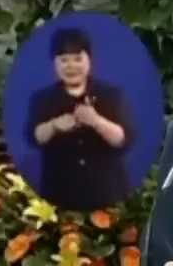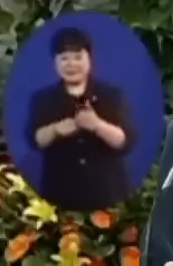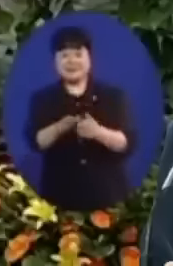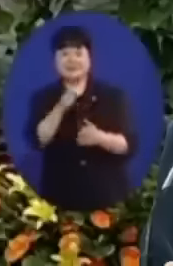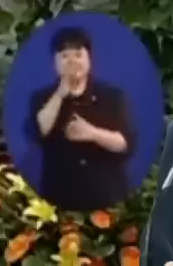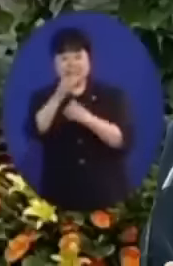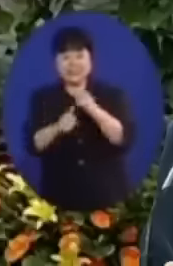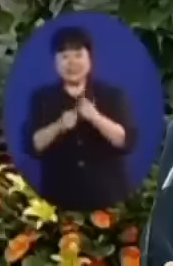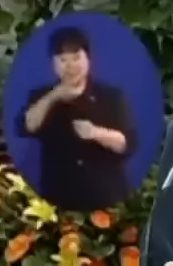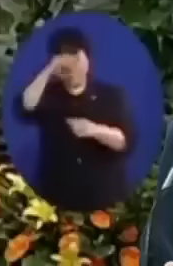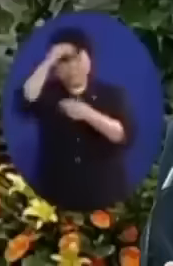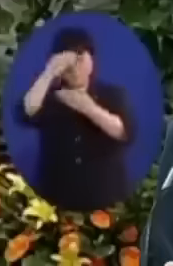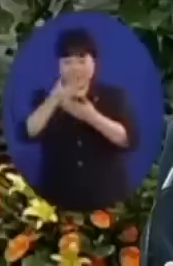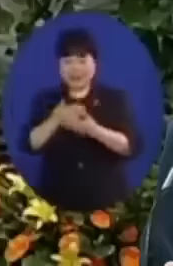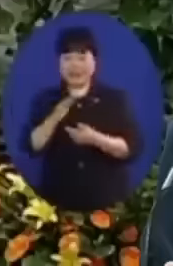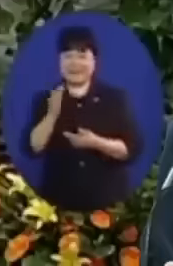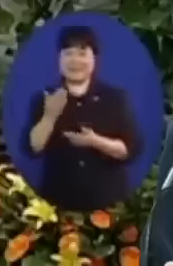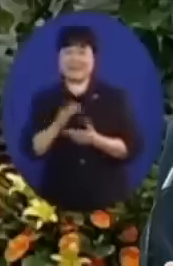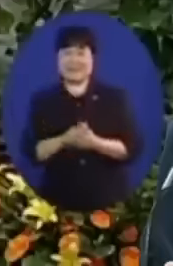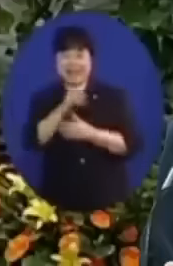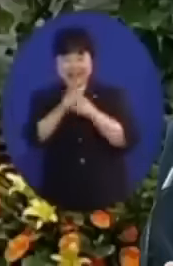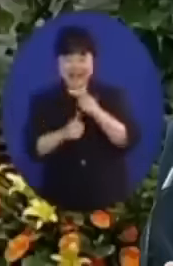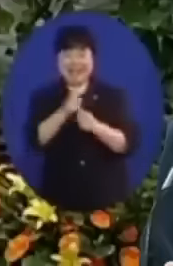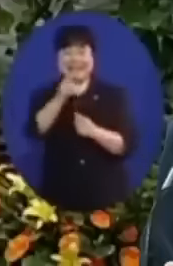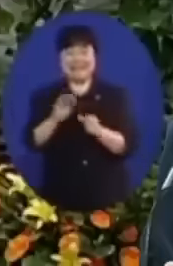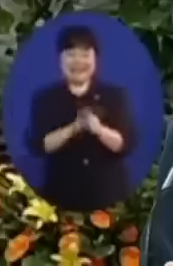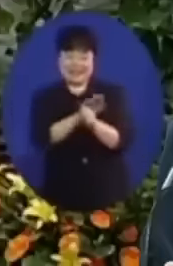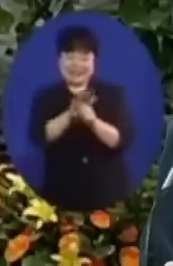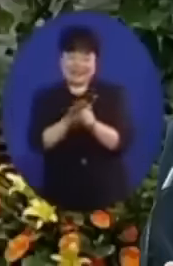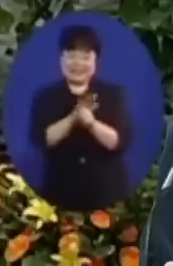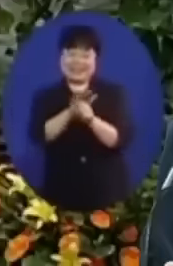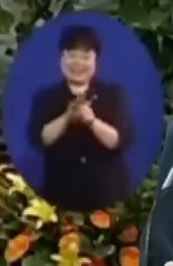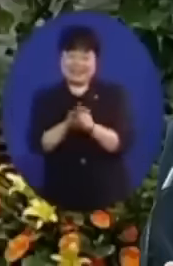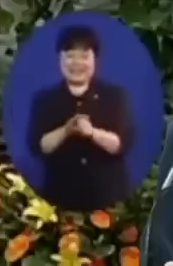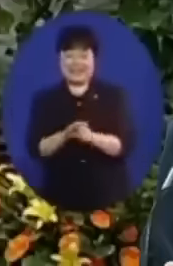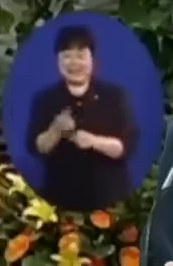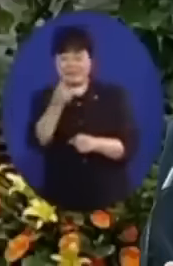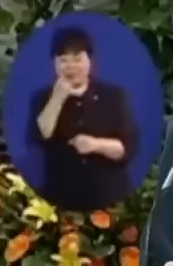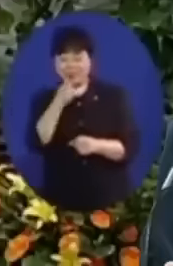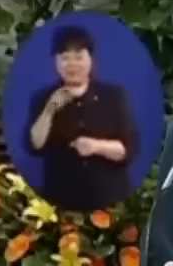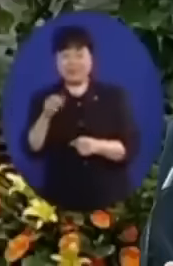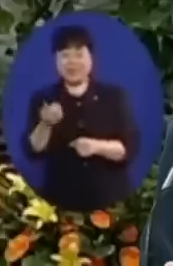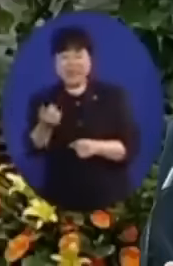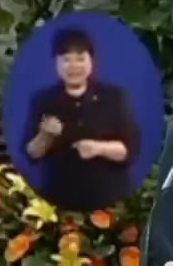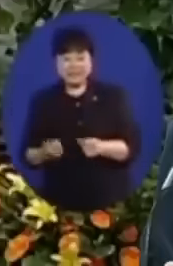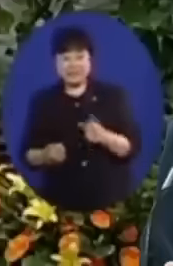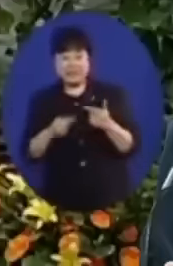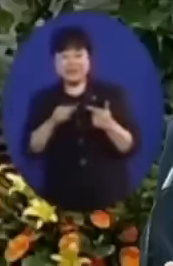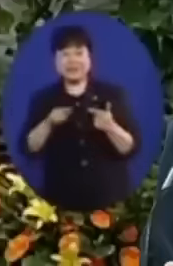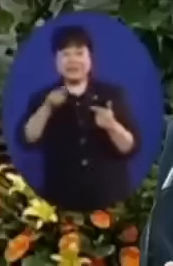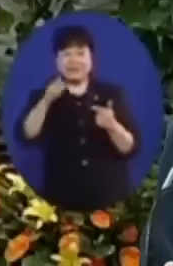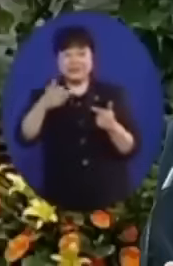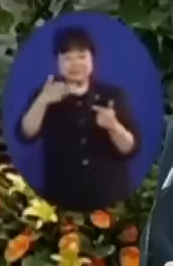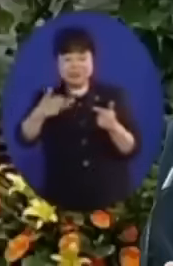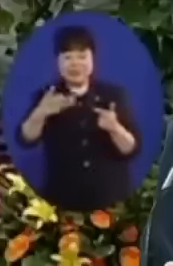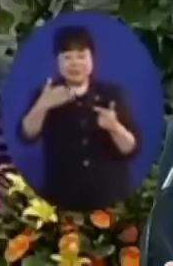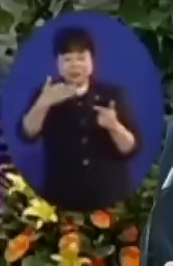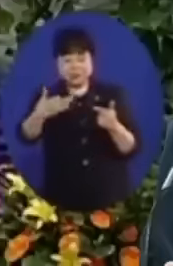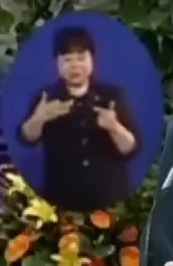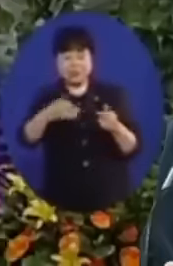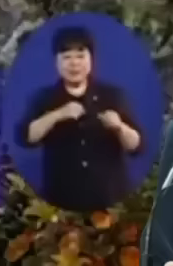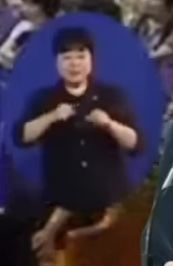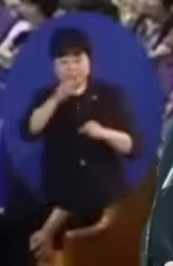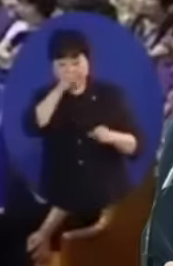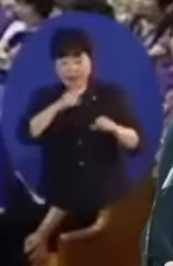정말 하나님을 닮아가는 것입니다. 하나님을 사람에게 보여줄 수 있는 것입니다. 디모데전서 6장 18절로 19절에 선을